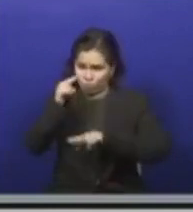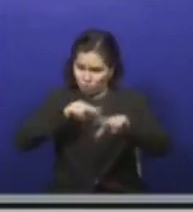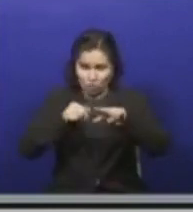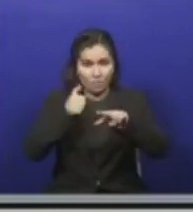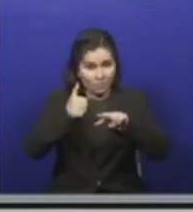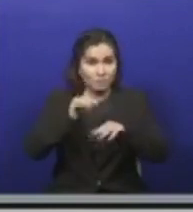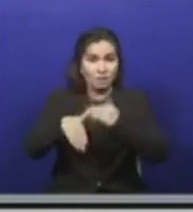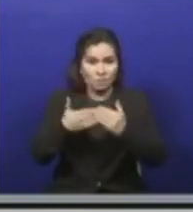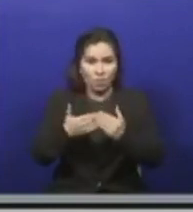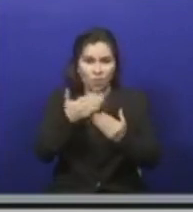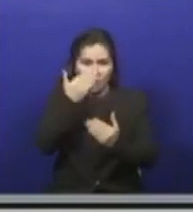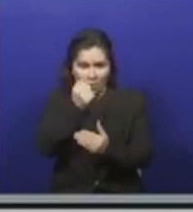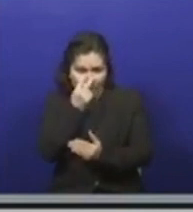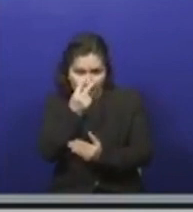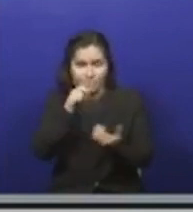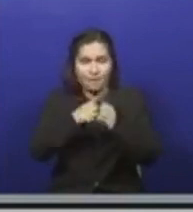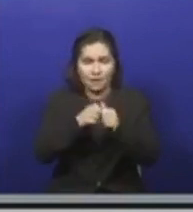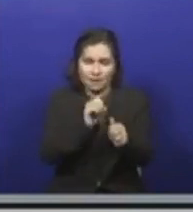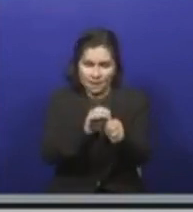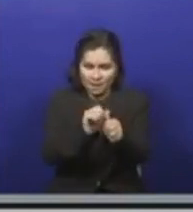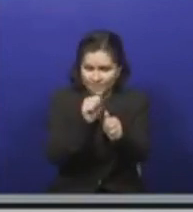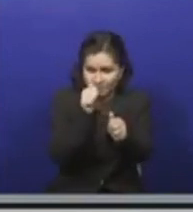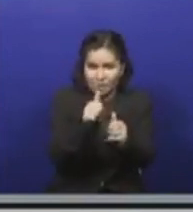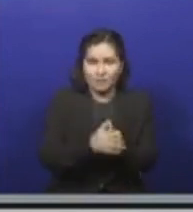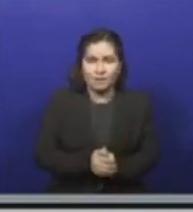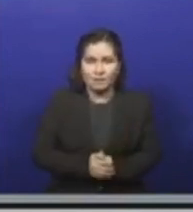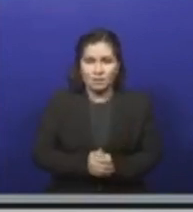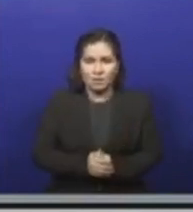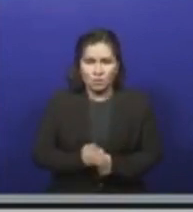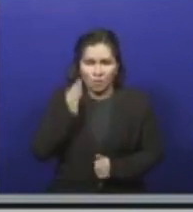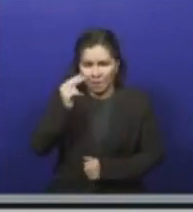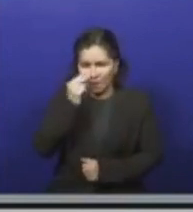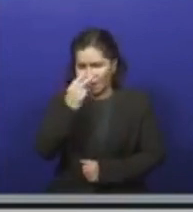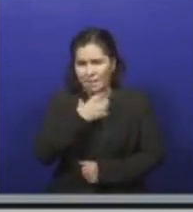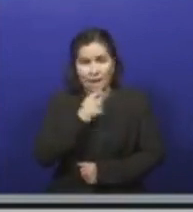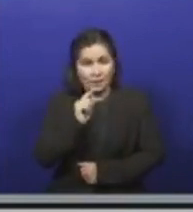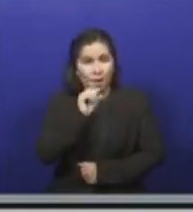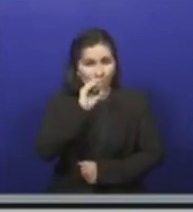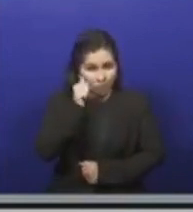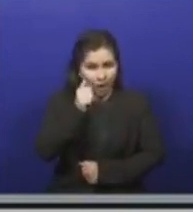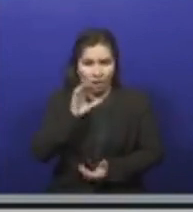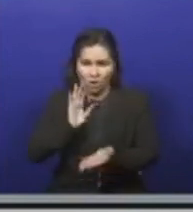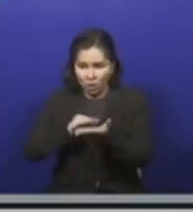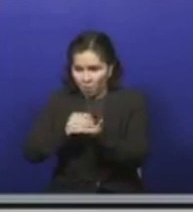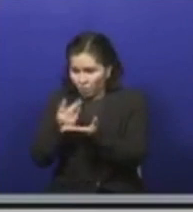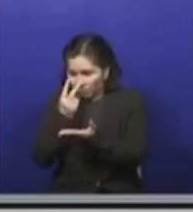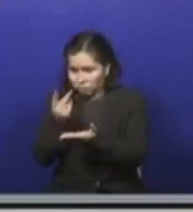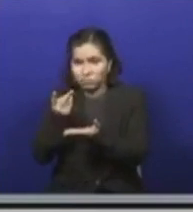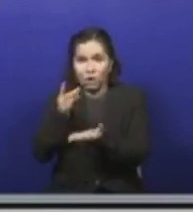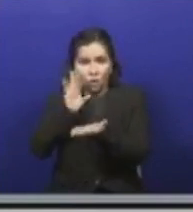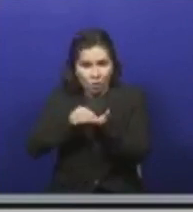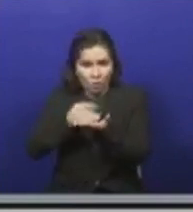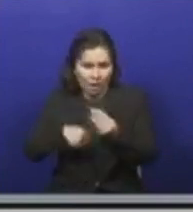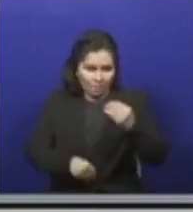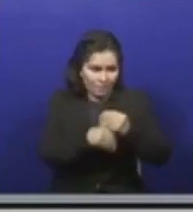เราแนะแนวได้เราให้วิสัยทัศน์ได้หรือเราเสริมข้อมูลที่เรารู้จากพื้นที่ของเรา